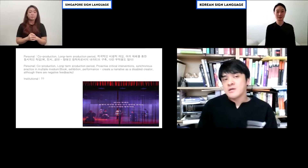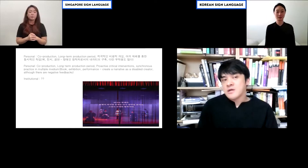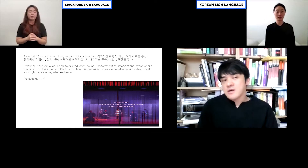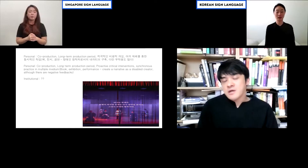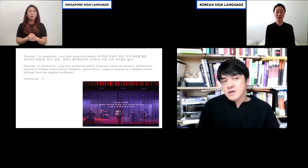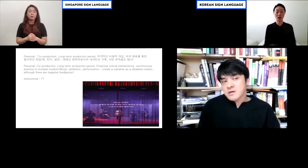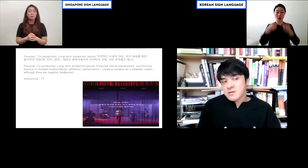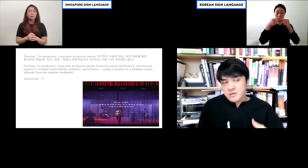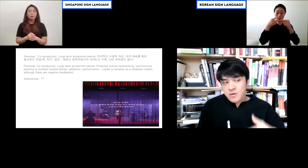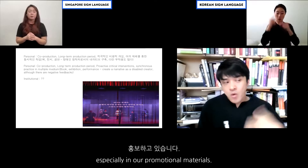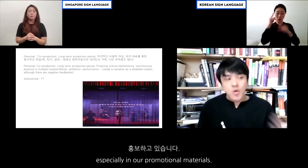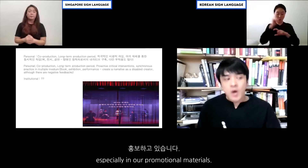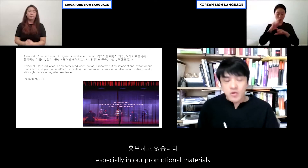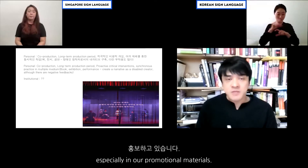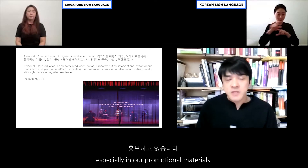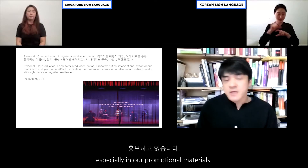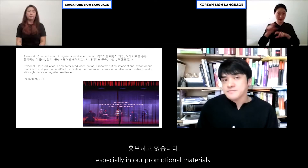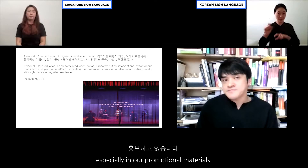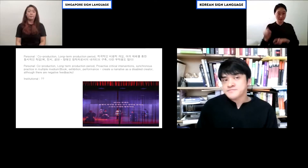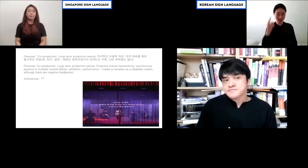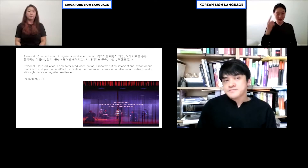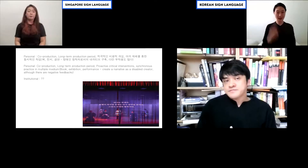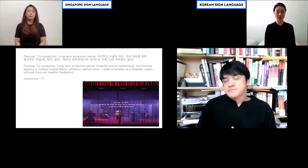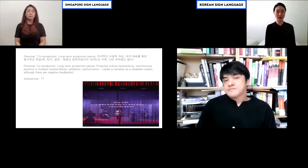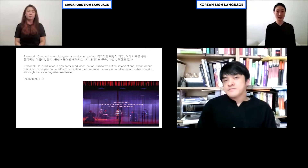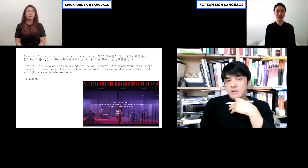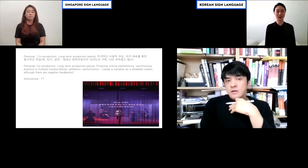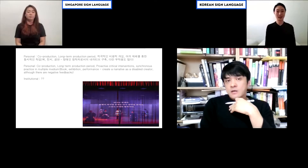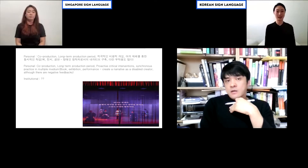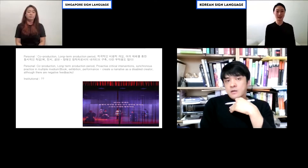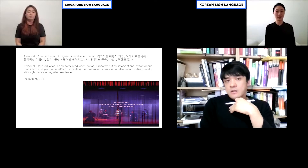것을 홍보하고 있습니다.